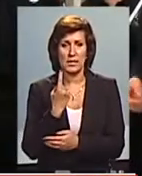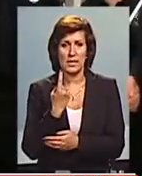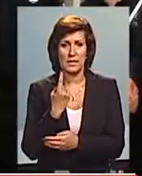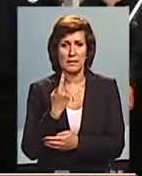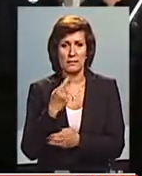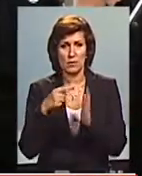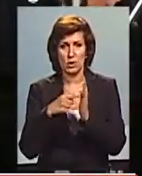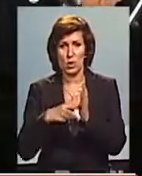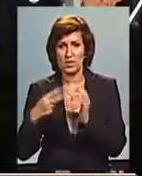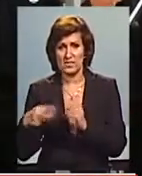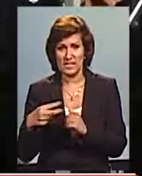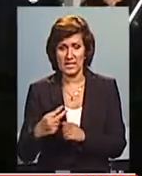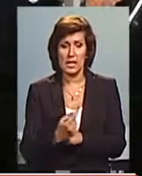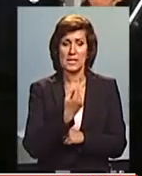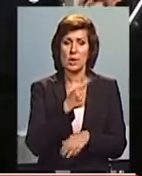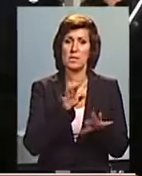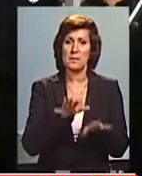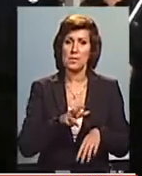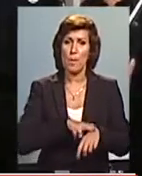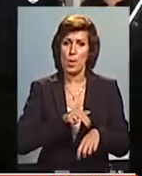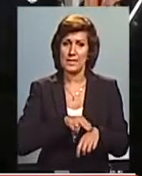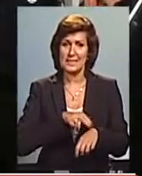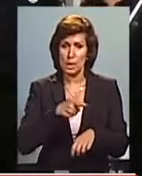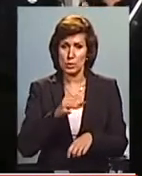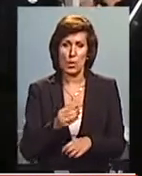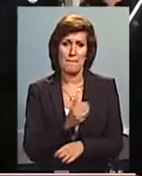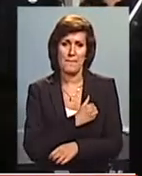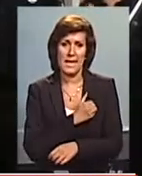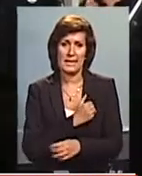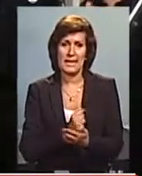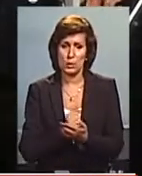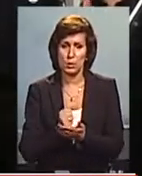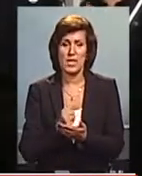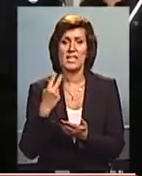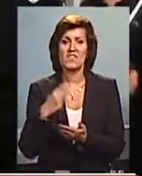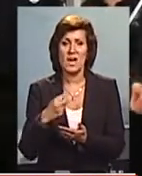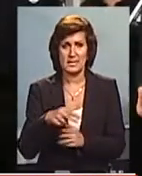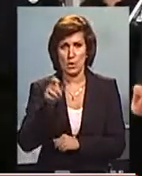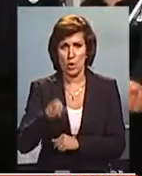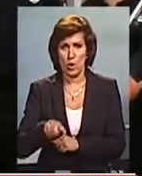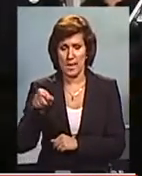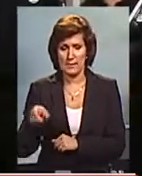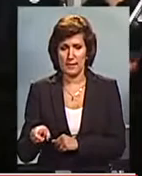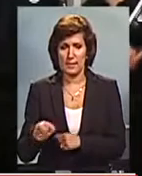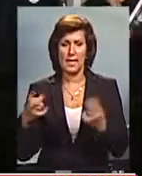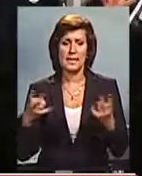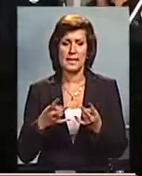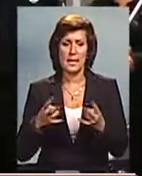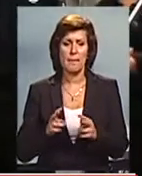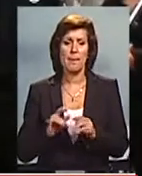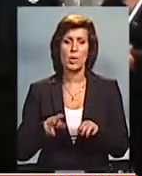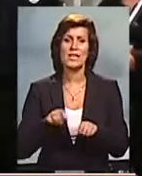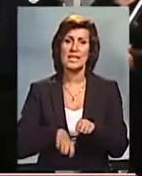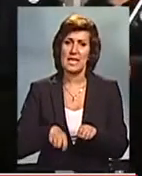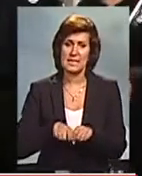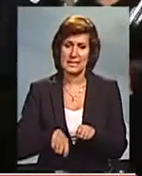20. Тобто на одне місце поліцейського претендує в середньому 20 громадян. Треба пройти